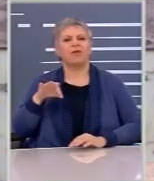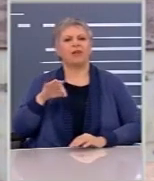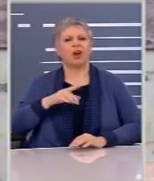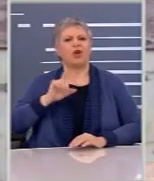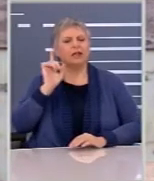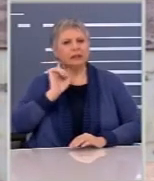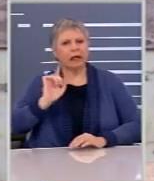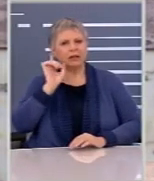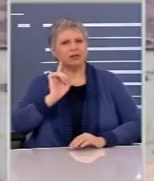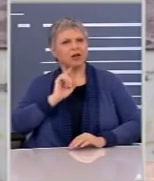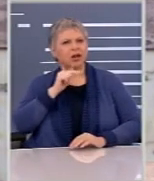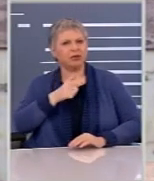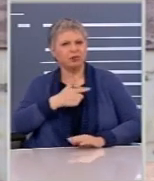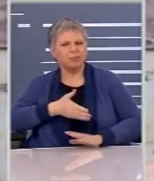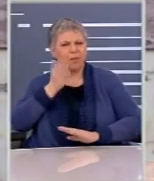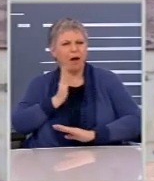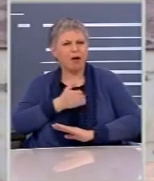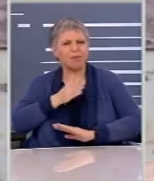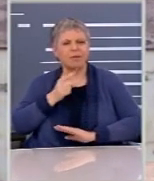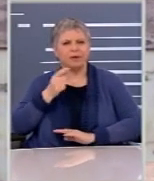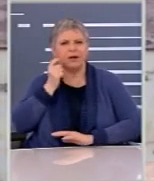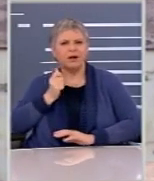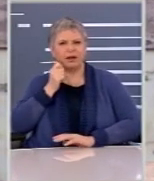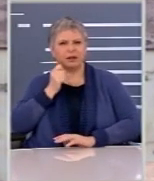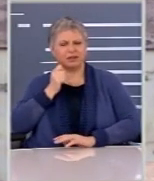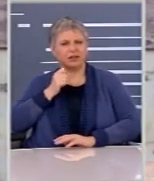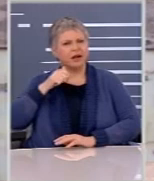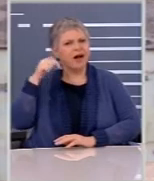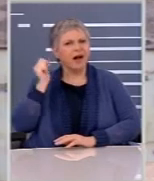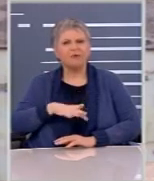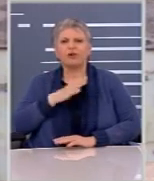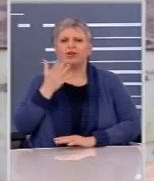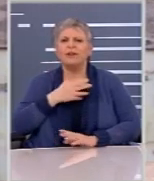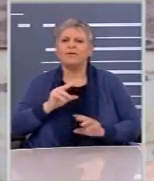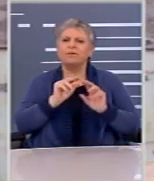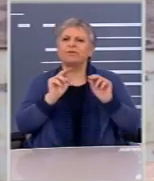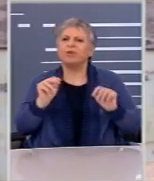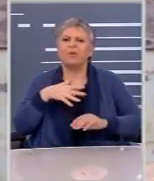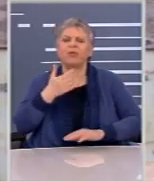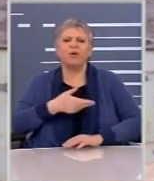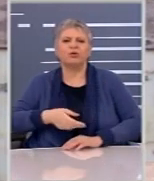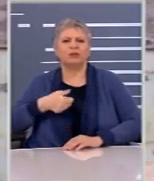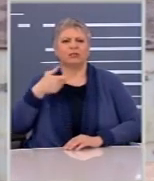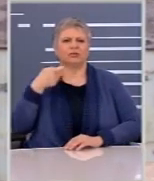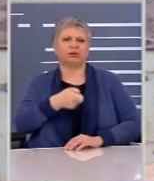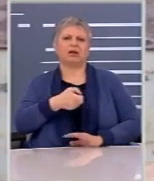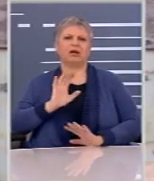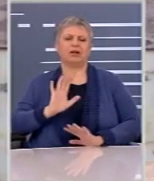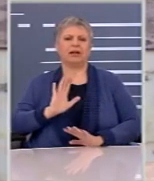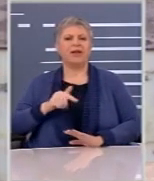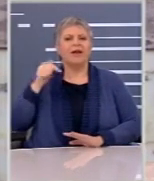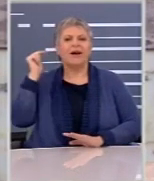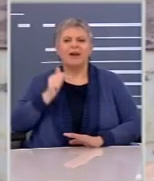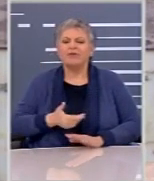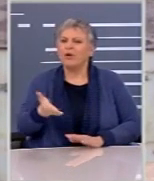των γυναικών. Δεν είναι μόνο εγκληματική. Δεν υπάρχει ποτέ υγιές κίνητρο στην άσκηση